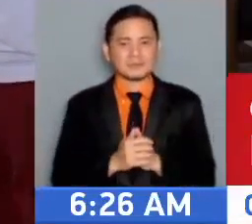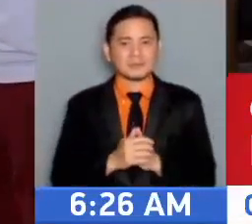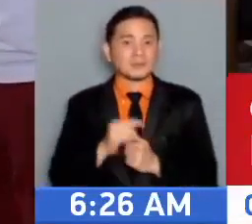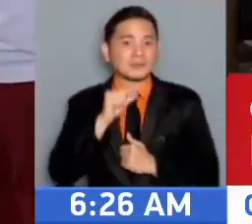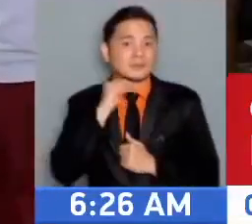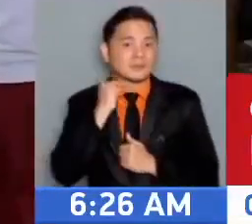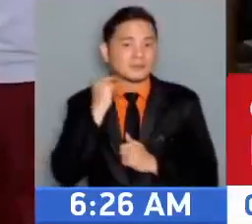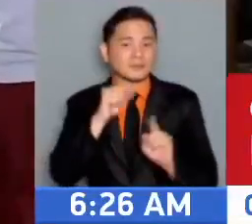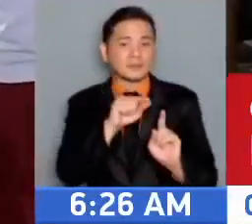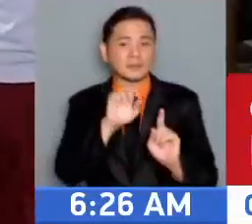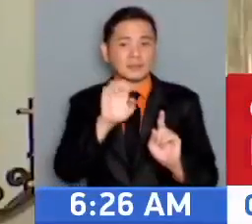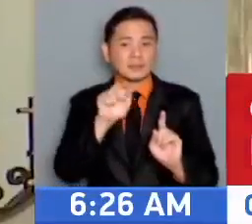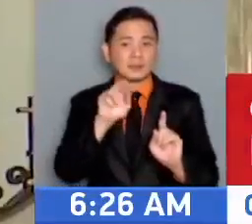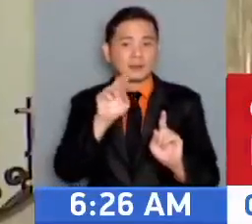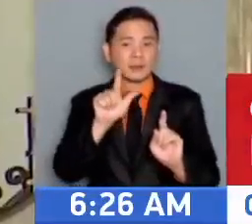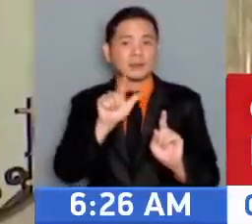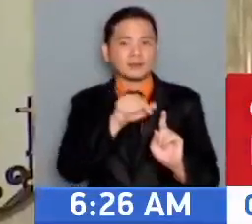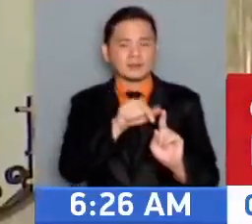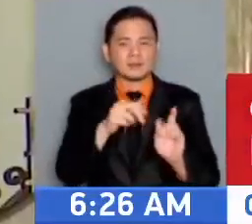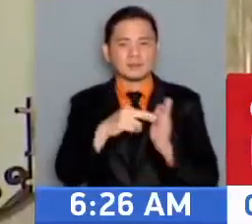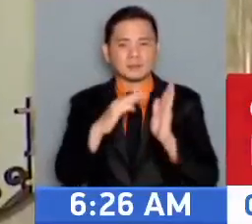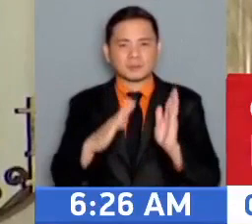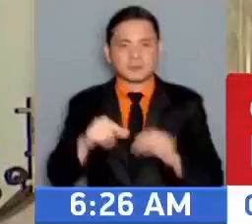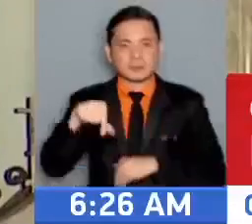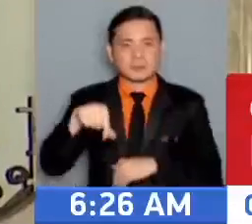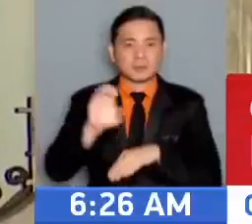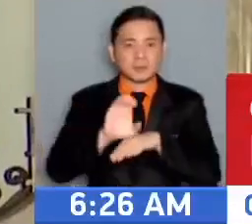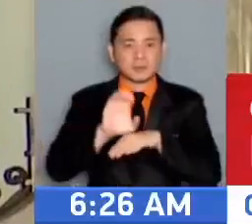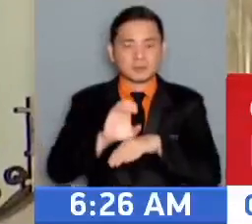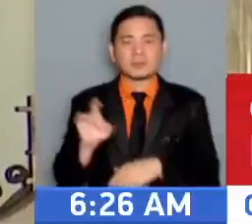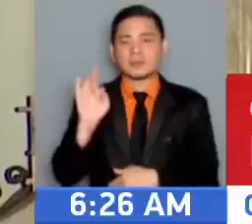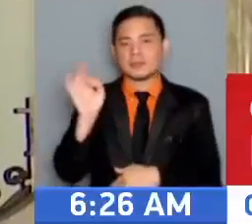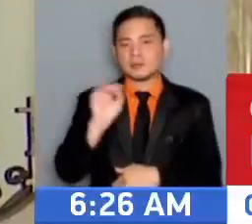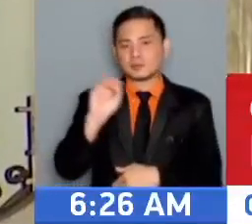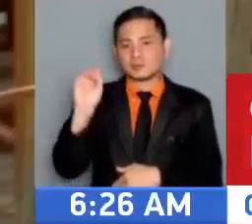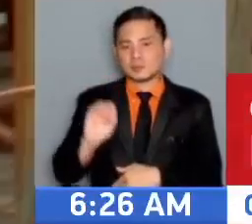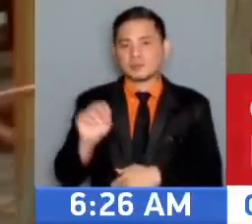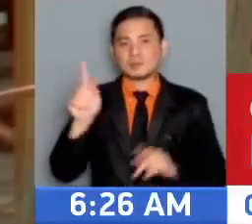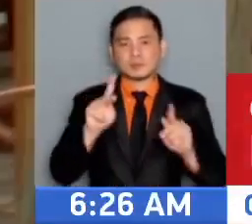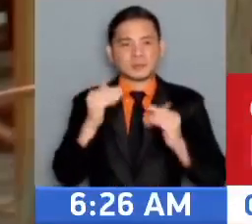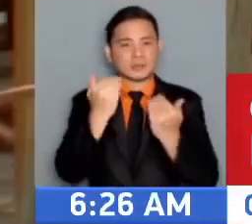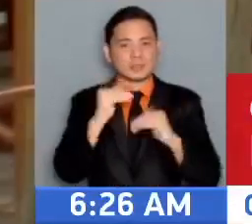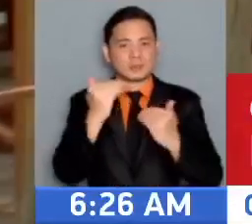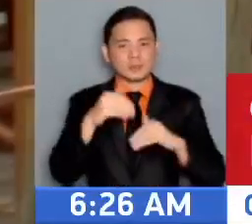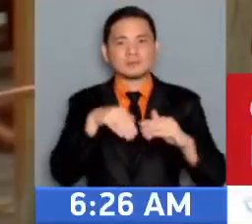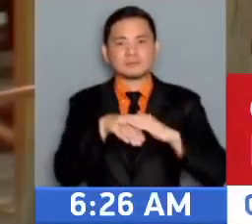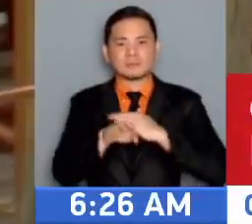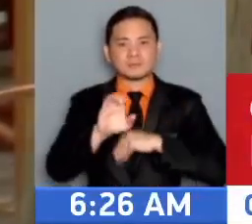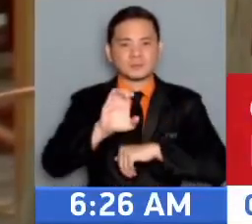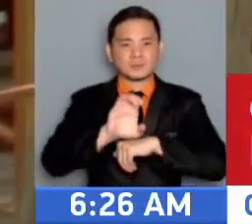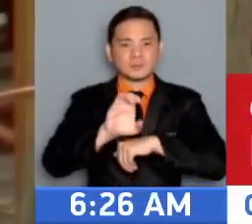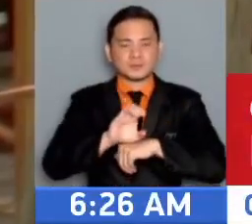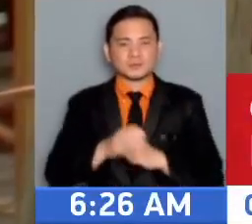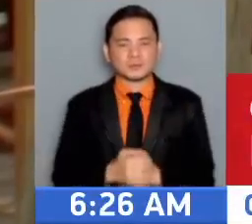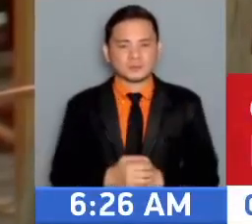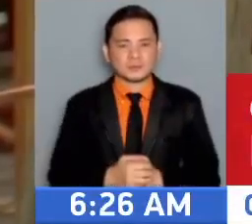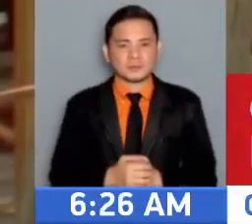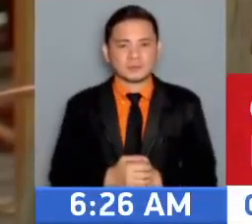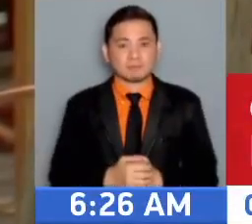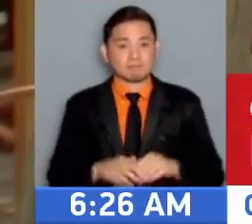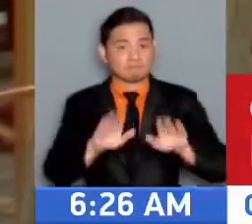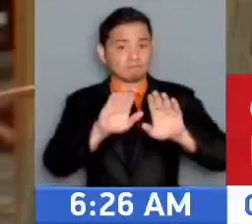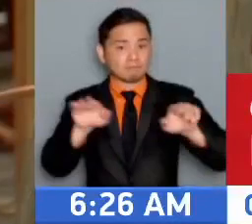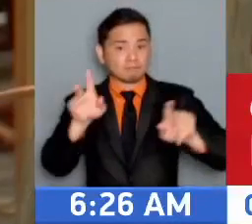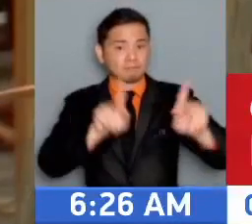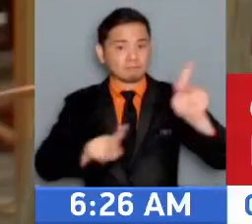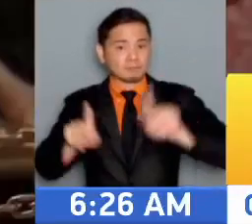Quiapo Church, 80% ng kapasidad sa loob ng simbahan ng papayagan. Paalala rin ng simbahan sa mga lalahok, magdala ng